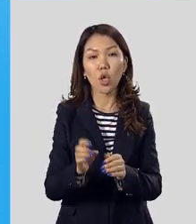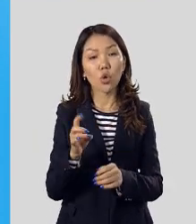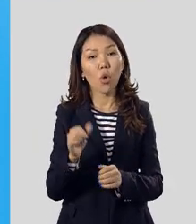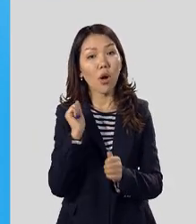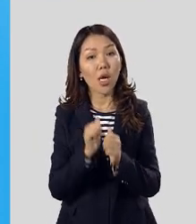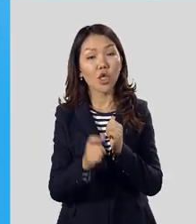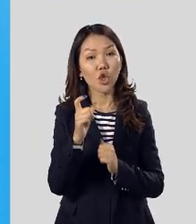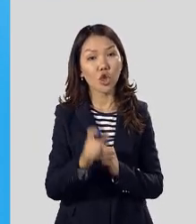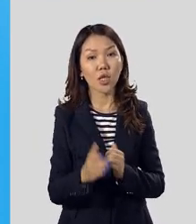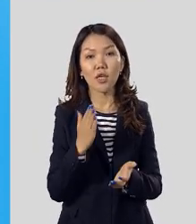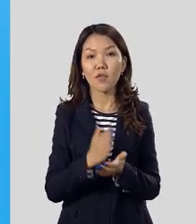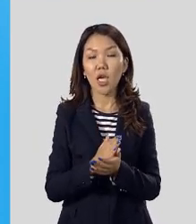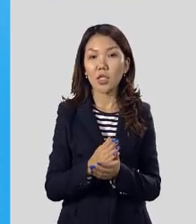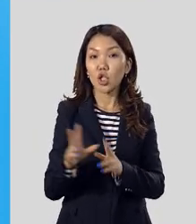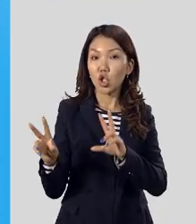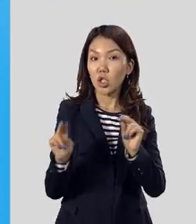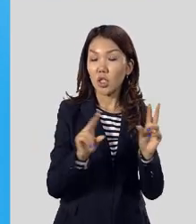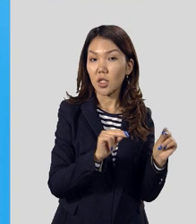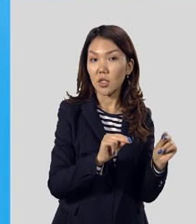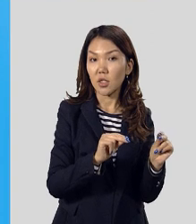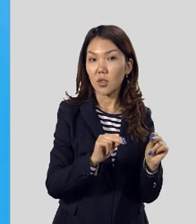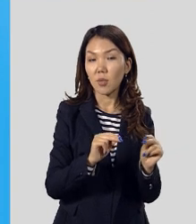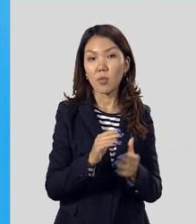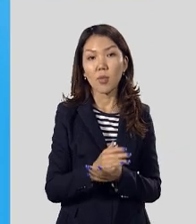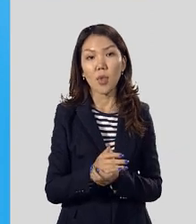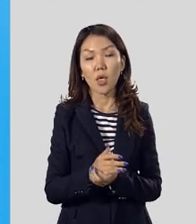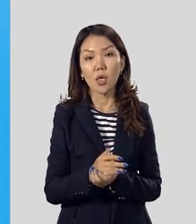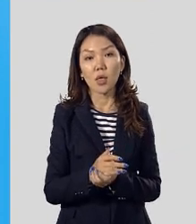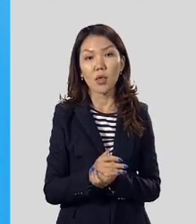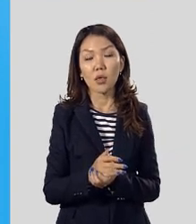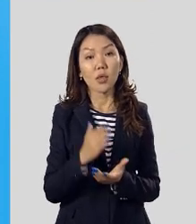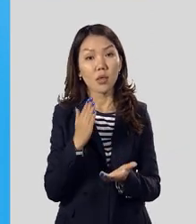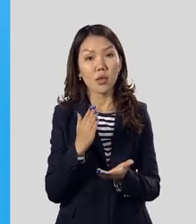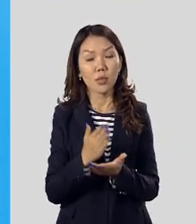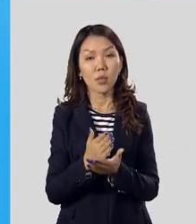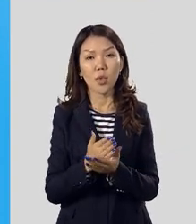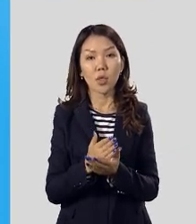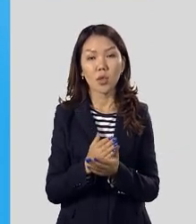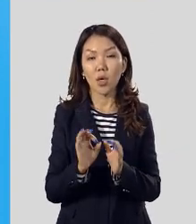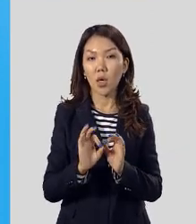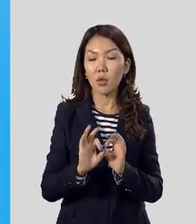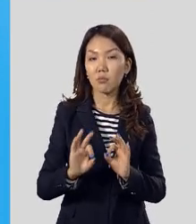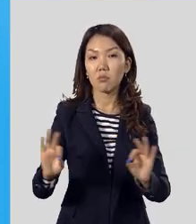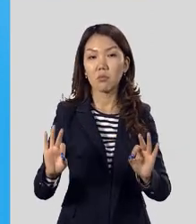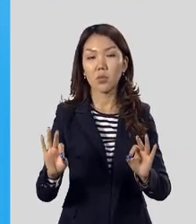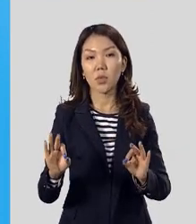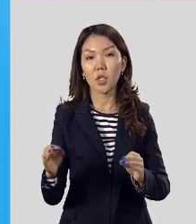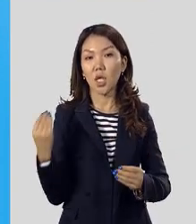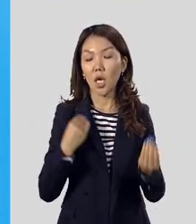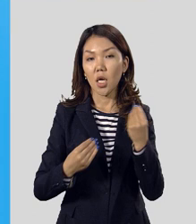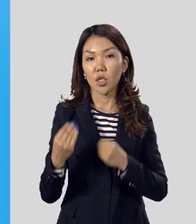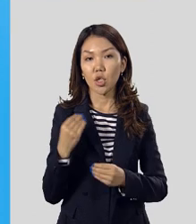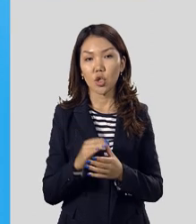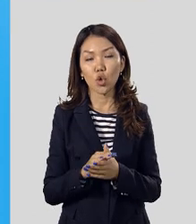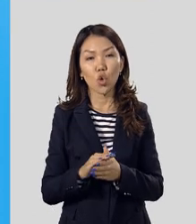является счастливым обладателем необыкновенной одежды, которая не пропускает воду в организм,